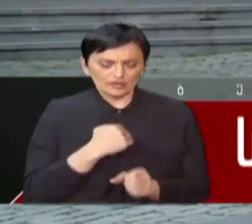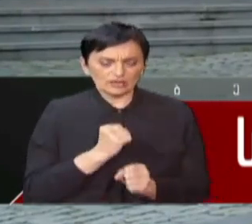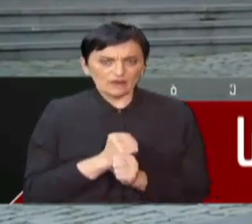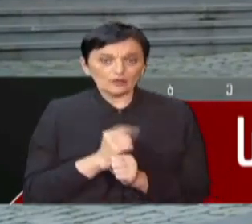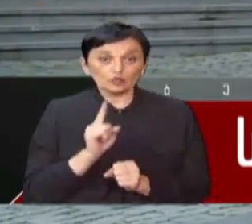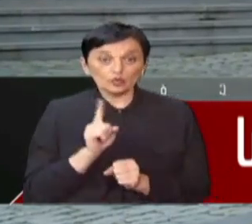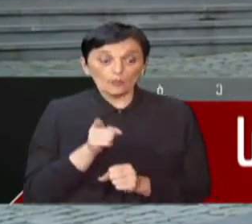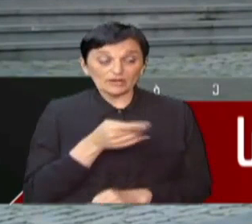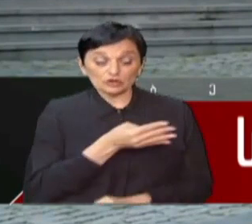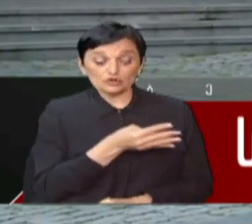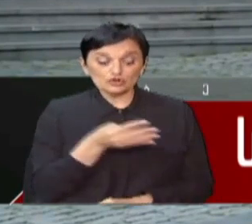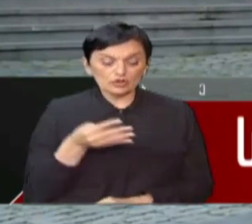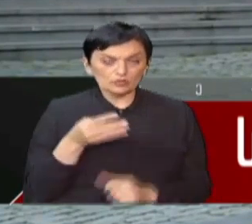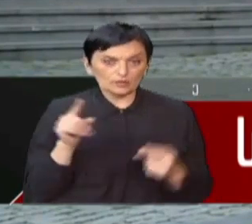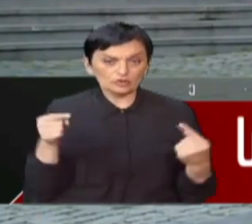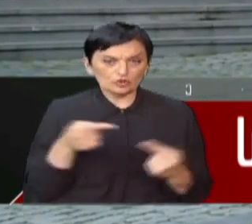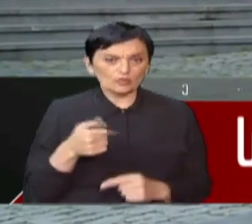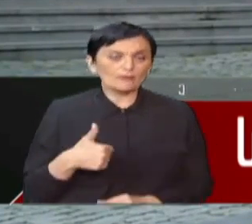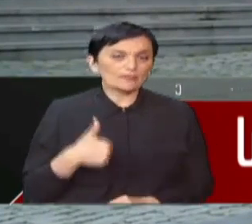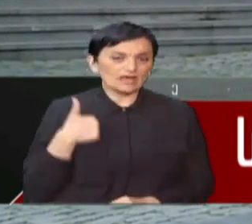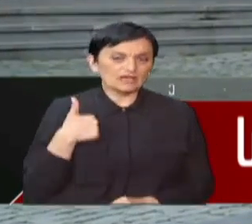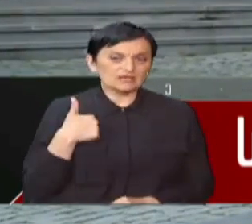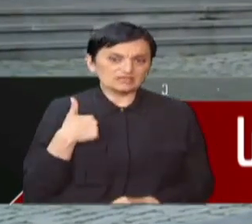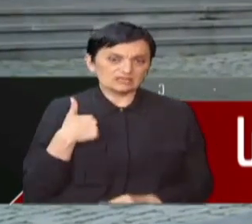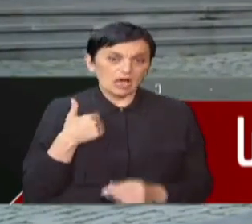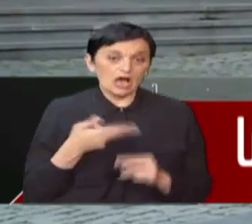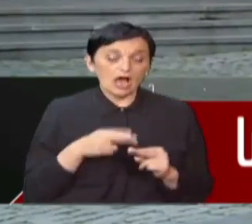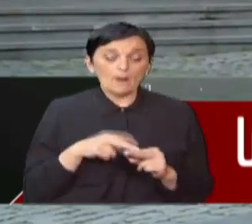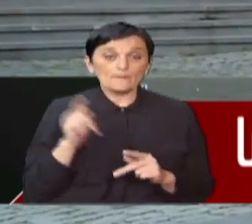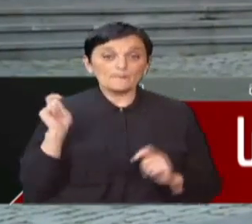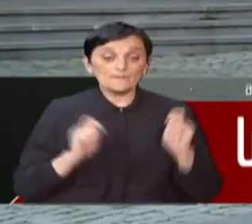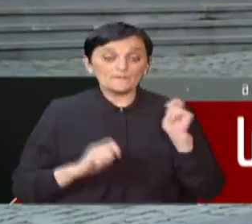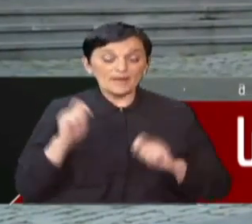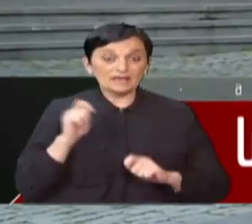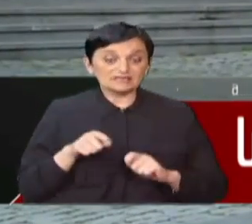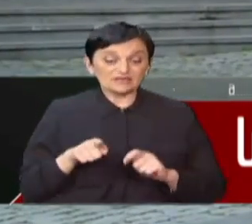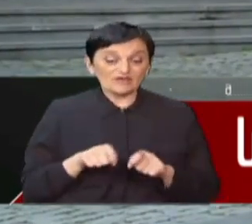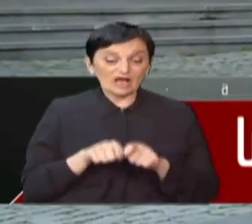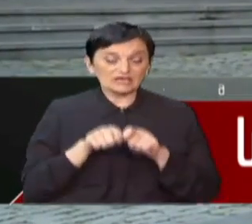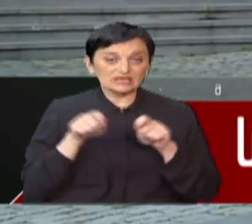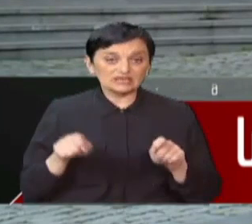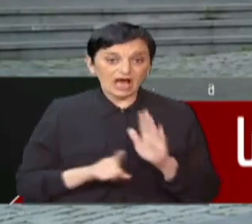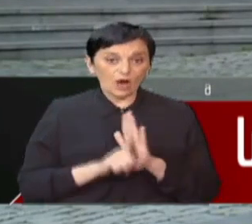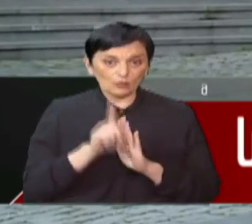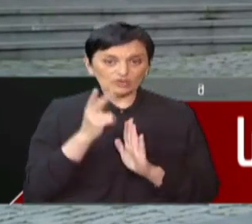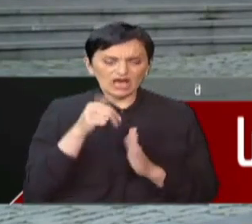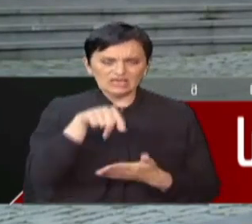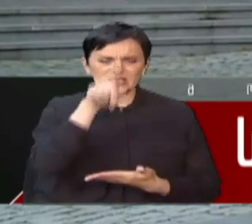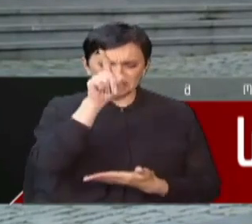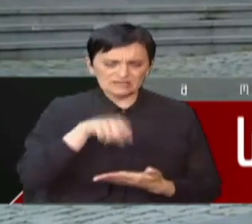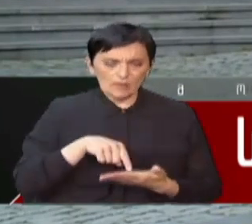es șenoba, șe saba misată, chisela tipul sarmut genelii. Am festival este apuzne de sa set pati, inspirația este